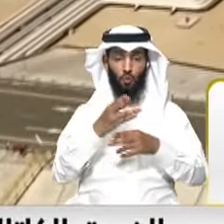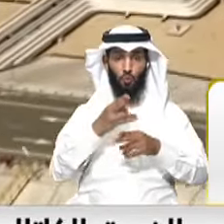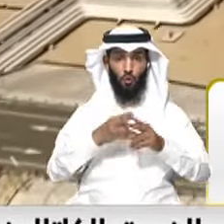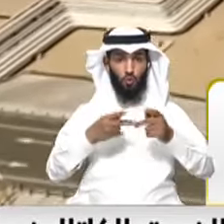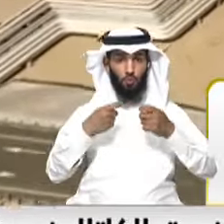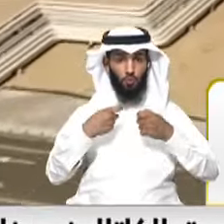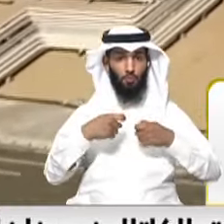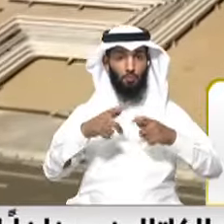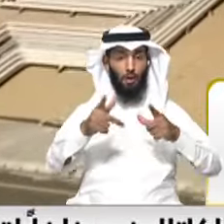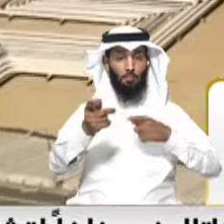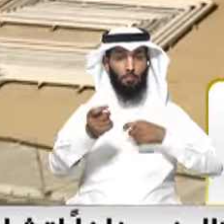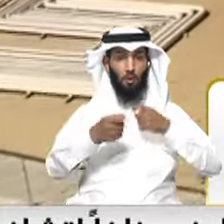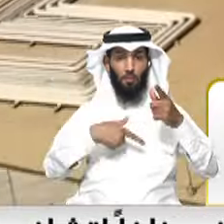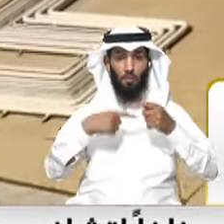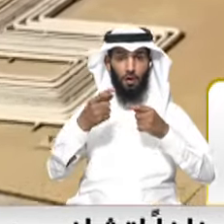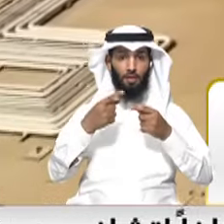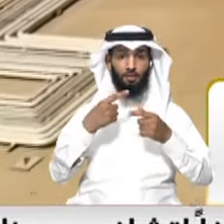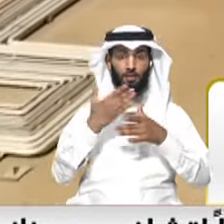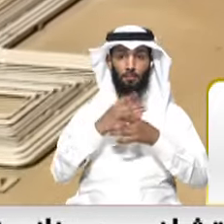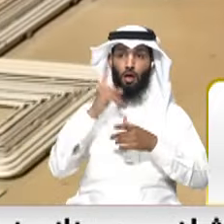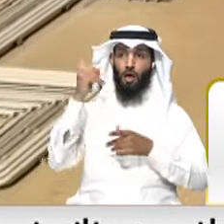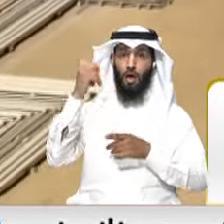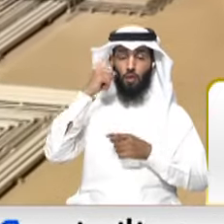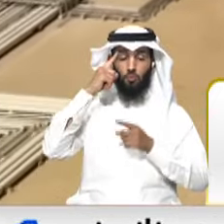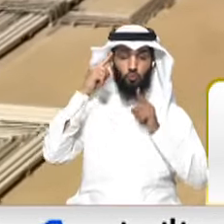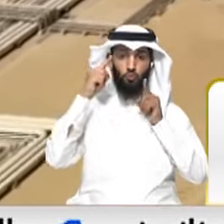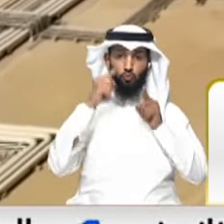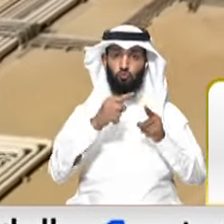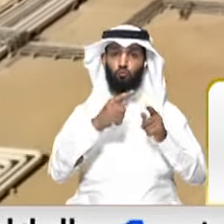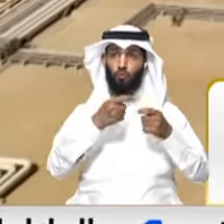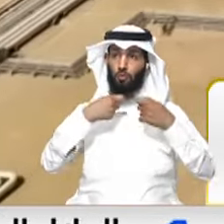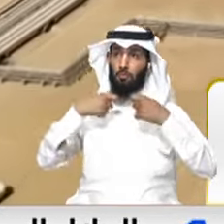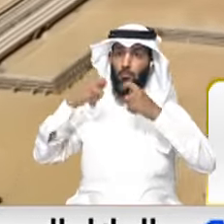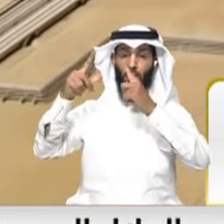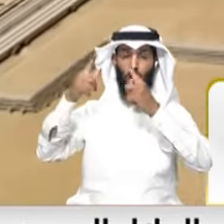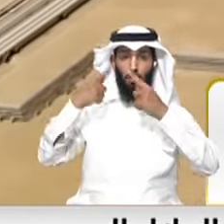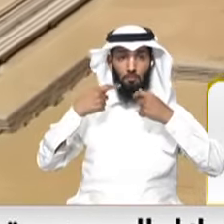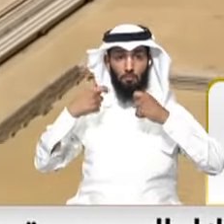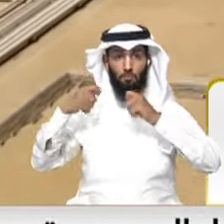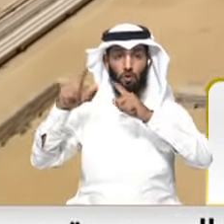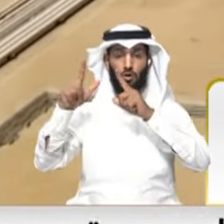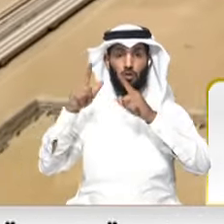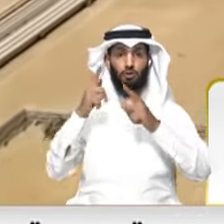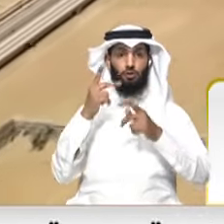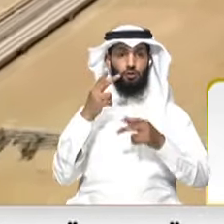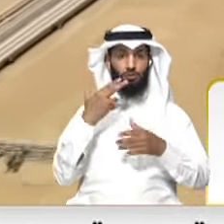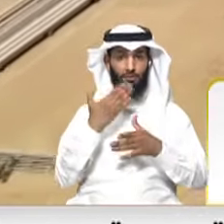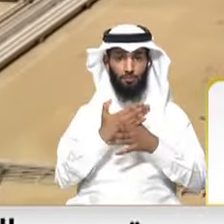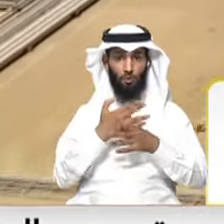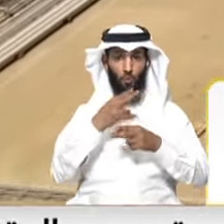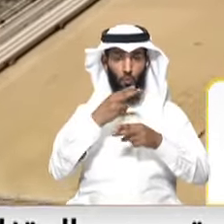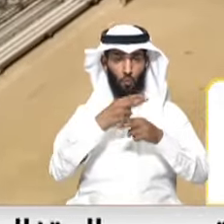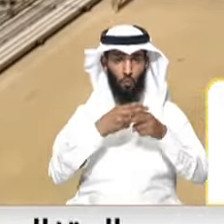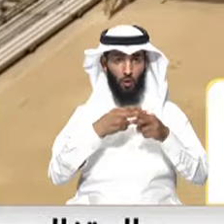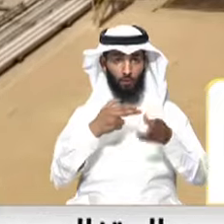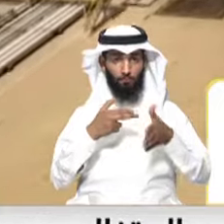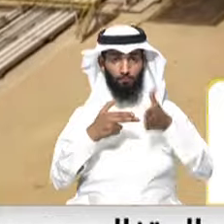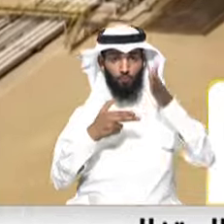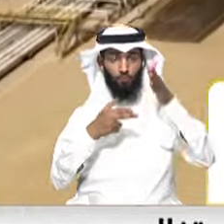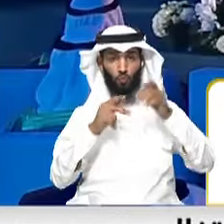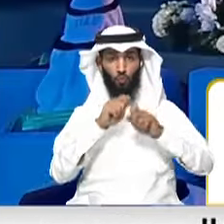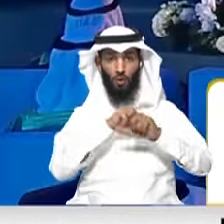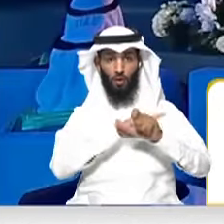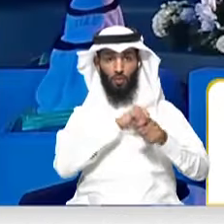جديدة أمام هذه المنتجات، وتعزيز المكانة الريادية لدولة الكويت كمزود